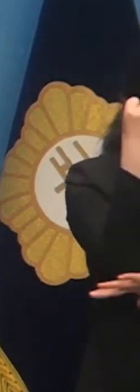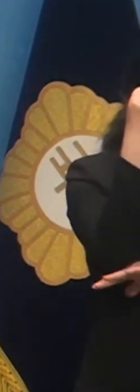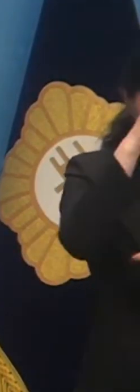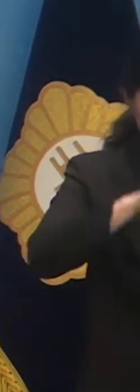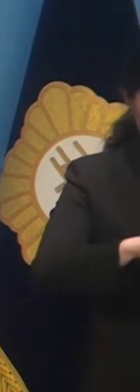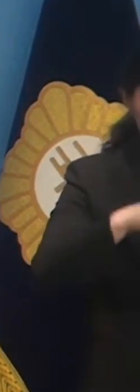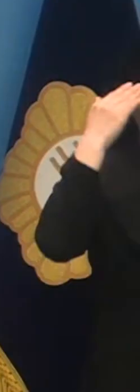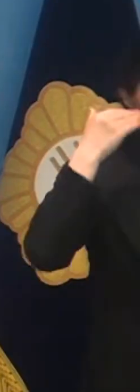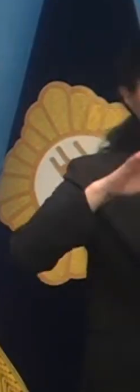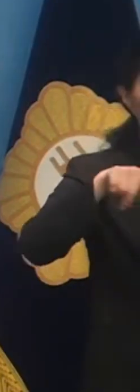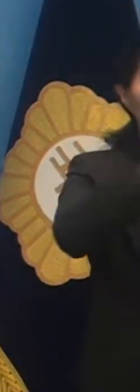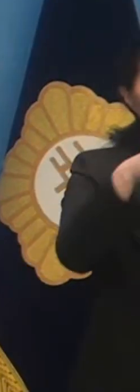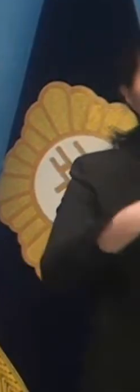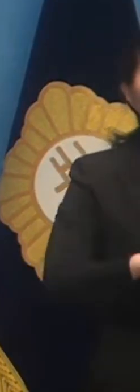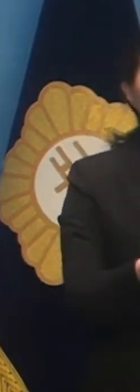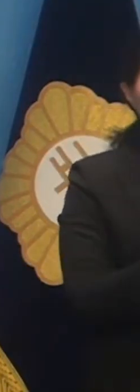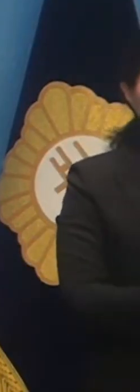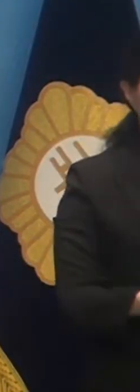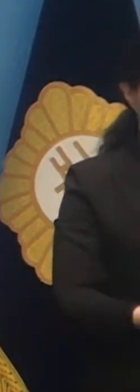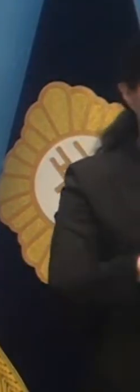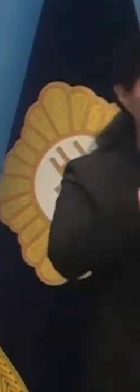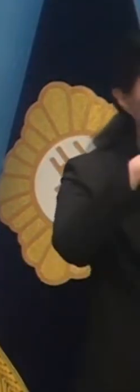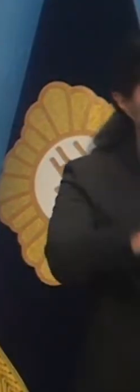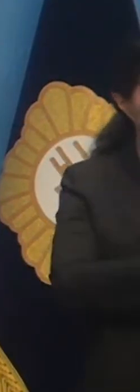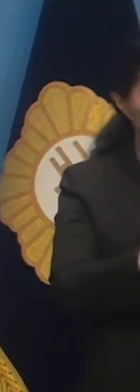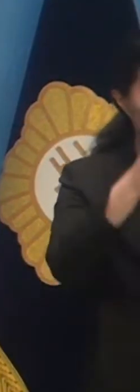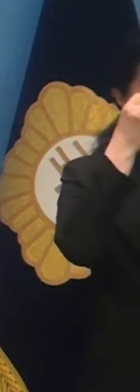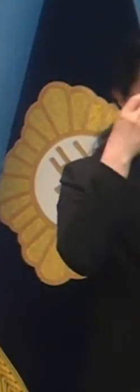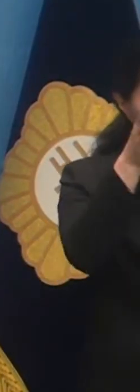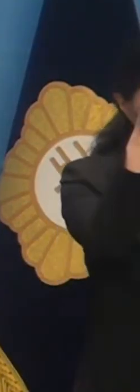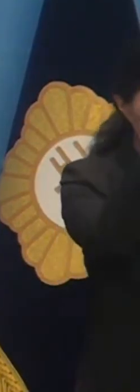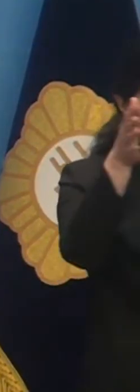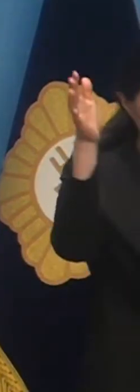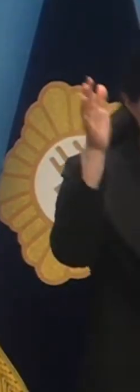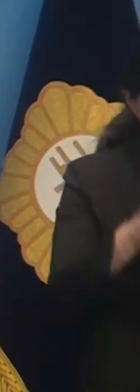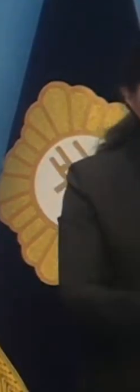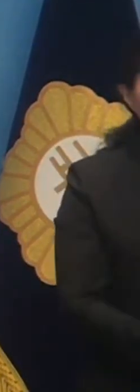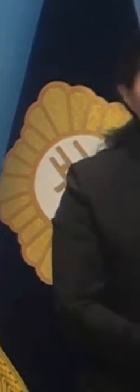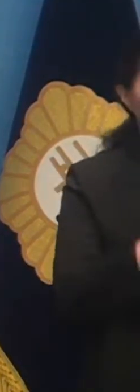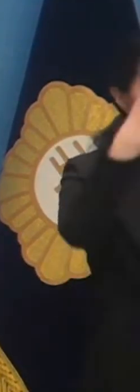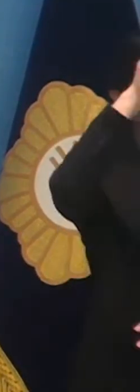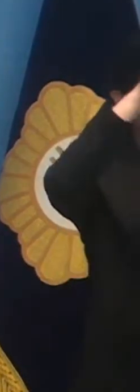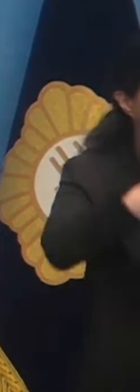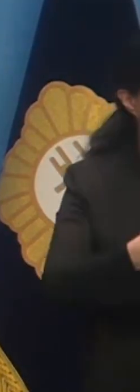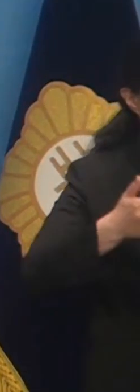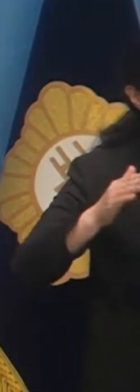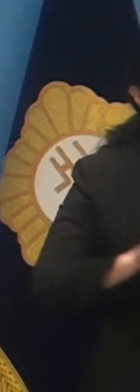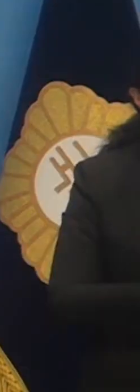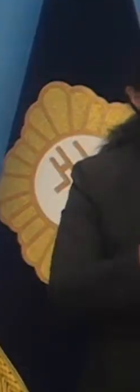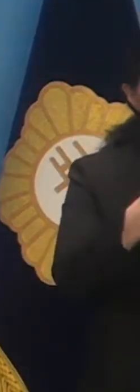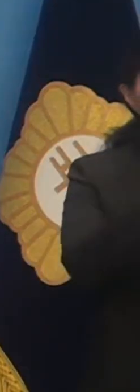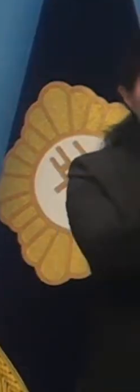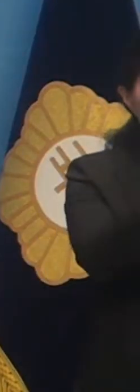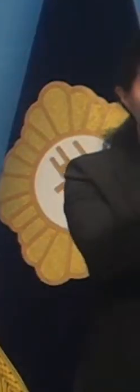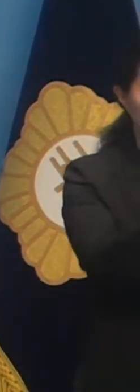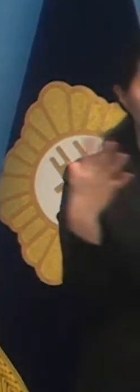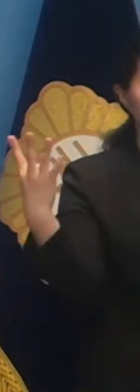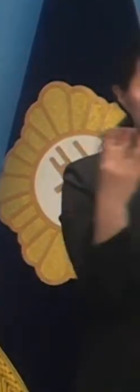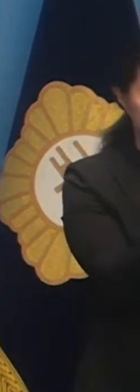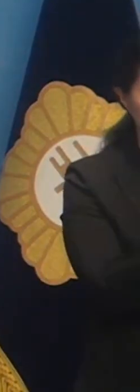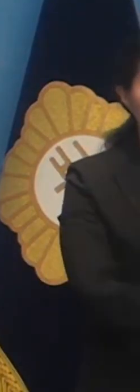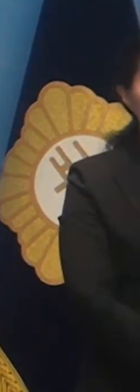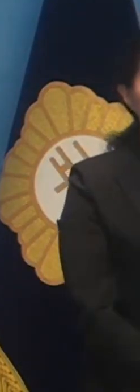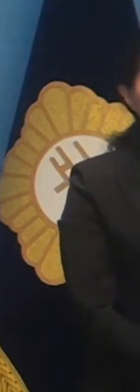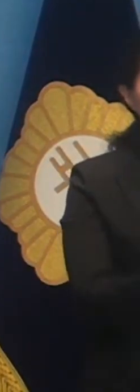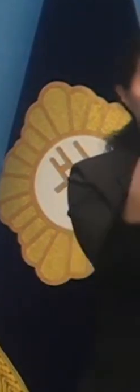숨쉬는 대한민국을 위해 오늘 이 자리에서 새로운 길을 열어가겠습니다. 검찰개혁 반드시